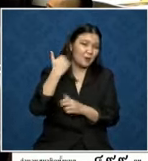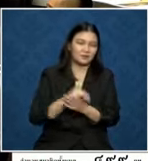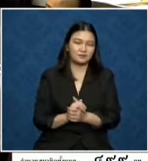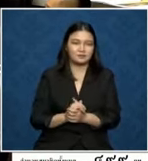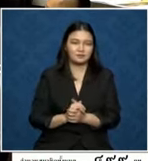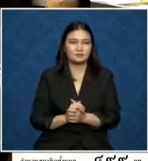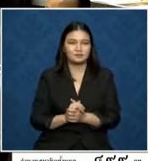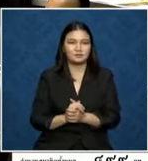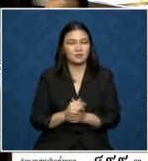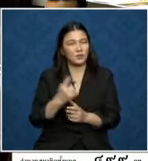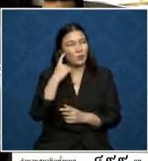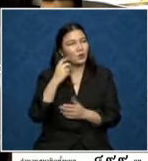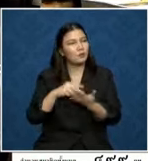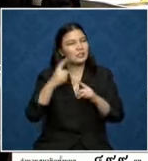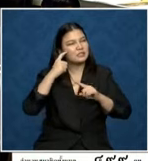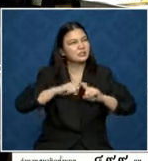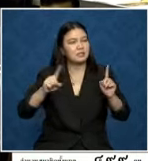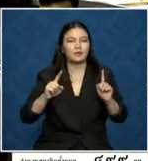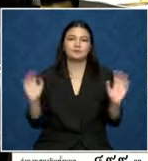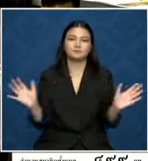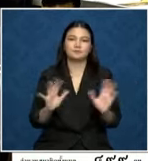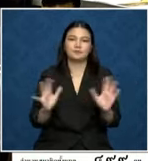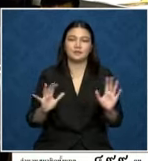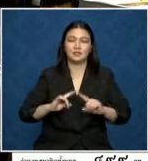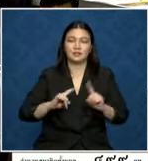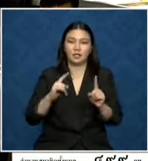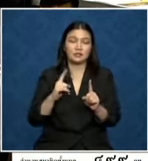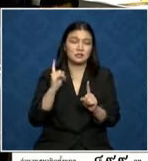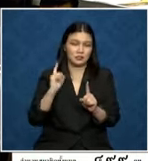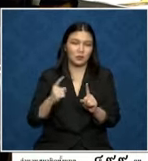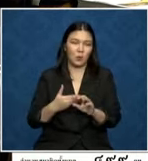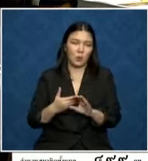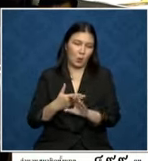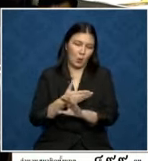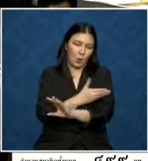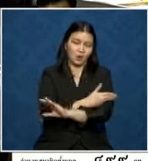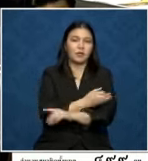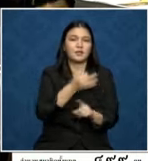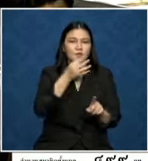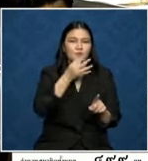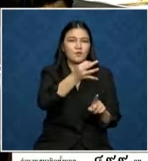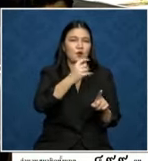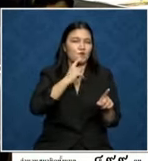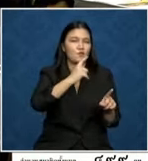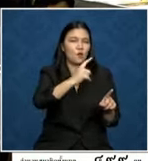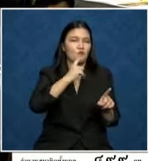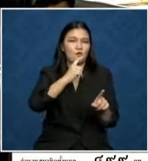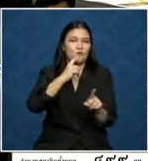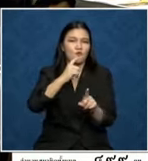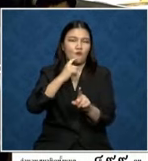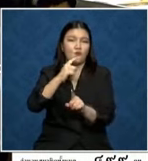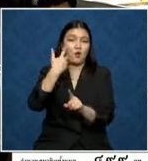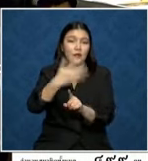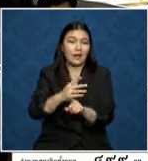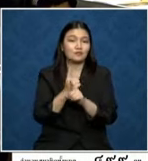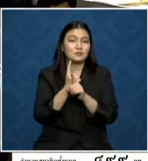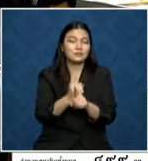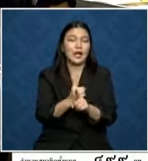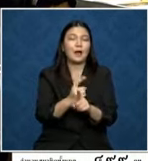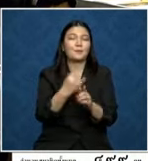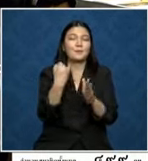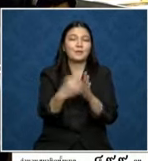ฉบับนี้แต่ในบรรดาคดีที่ยื่นฟ้องจำเลยว่าได้กระทำความผิดตามพรบว่